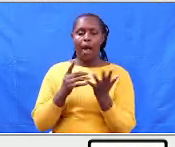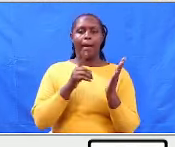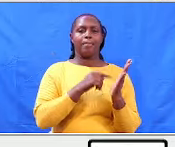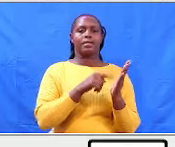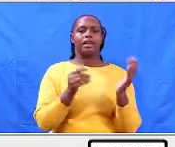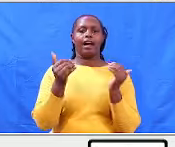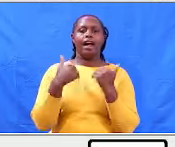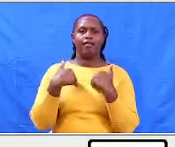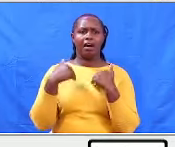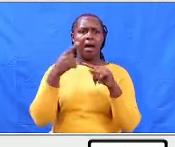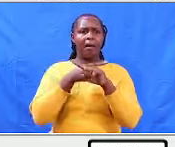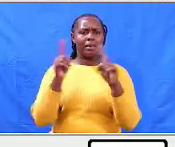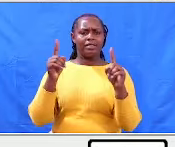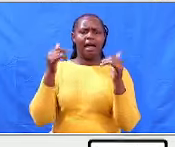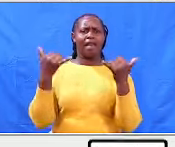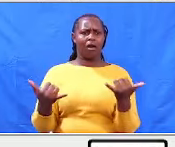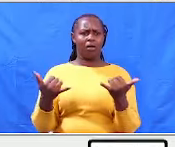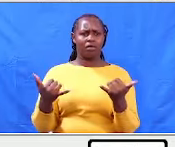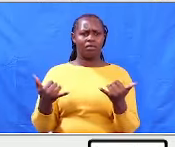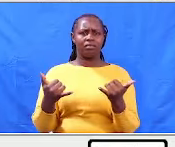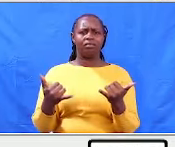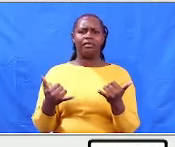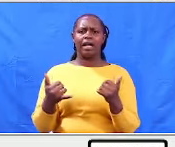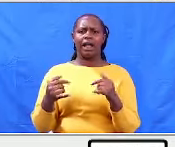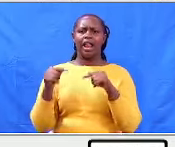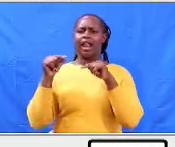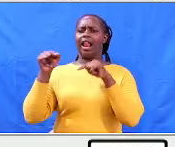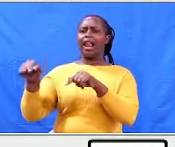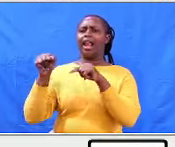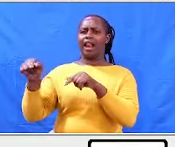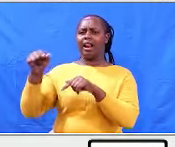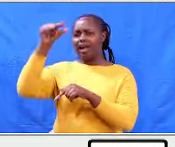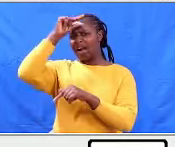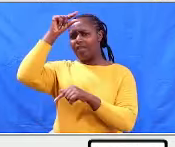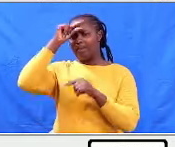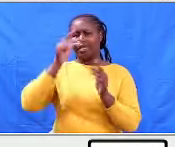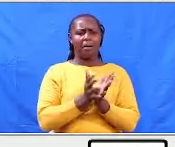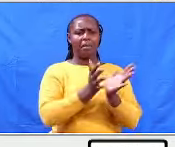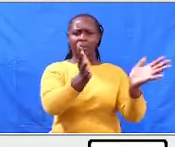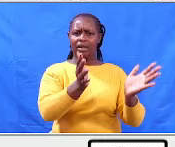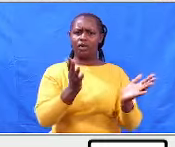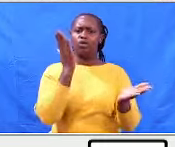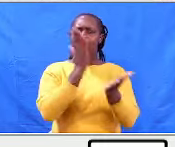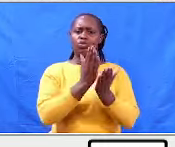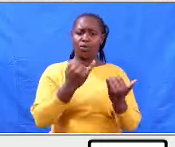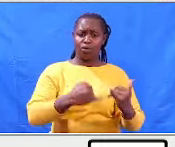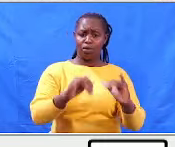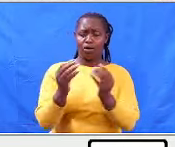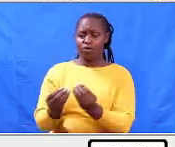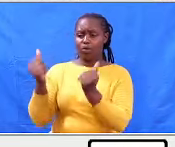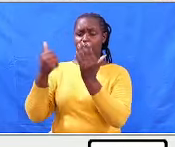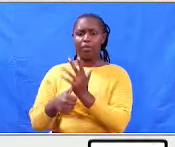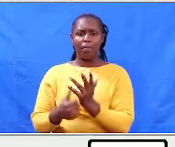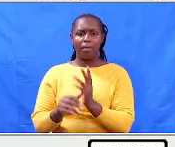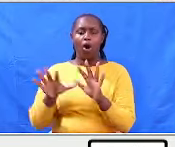wrong. But when you go and castigate him and the government in public, are you really trying to resolve the problem